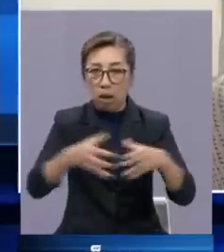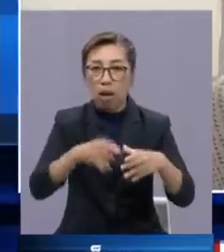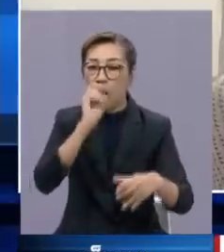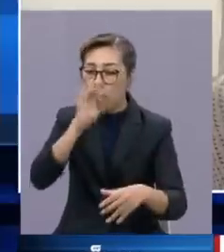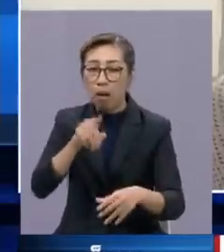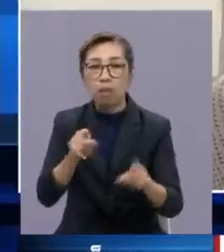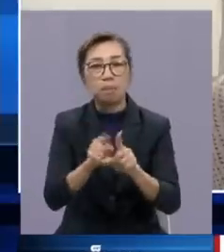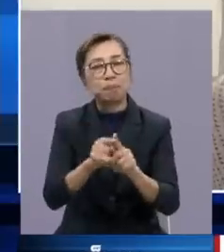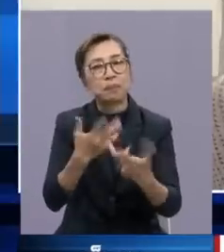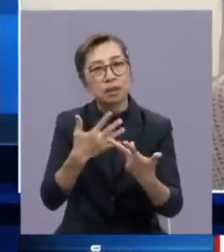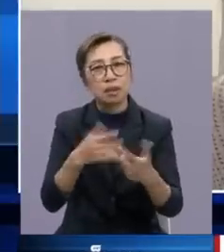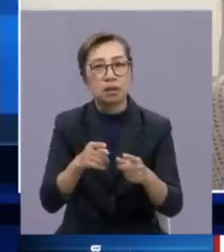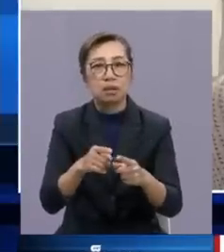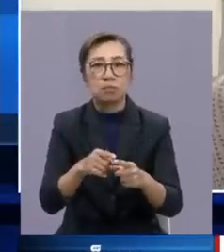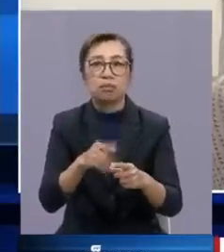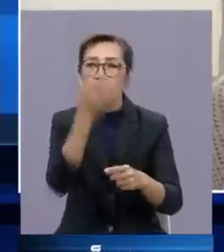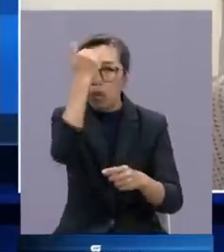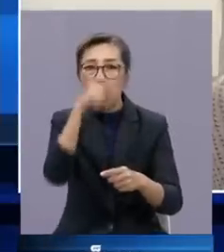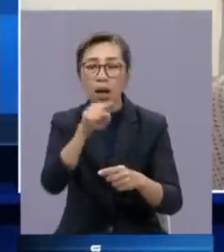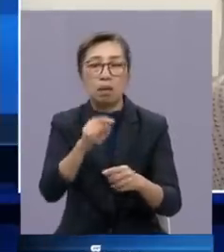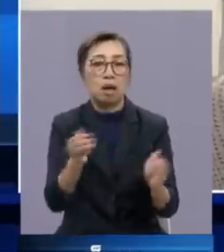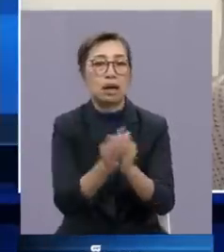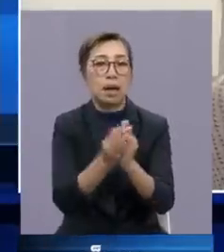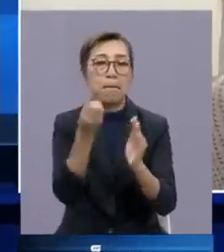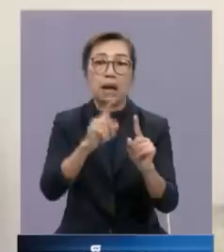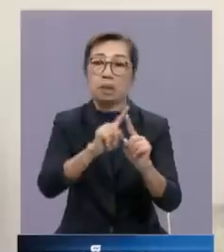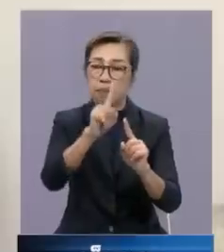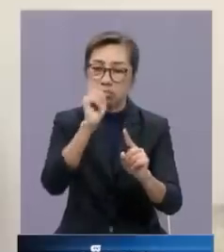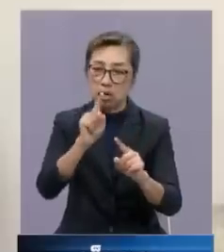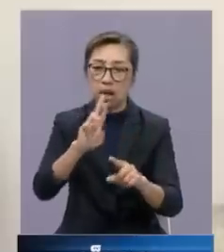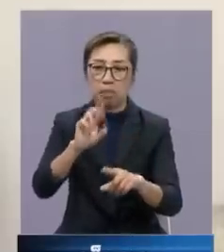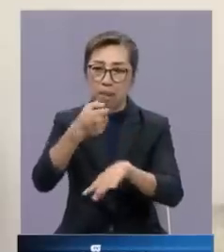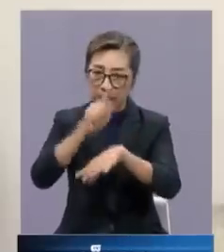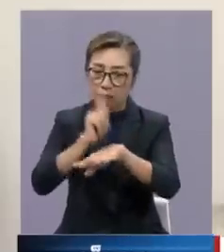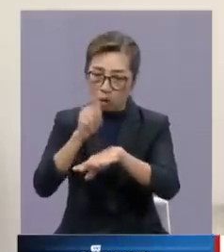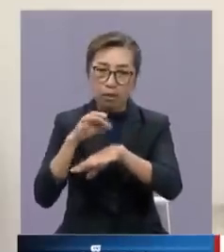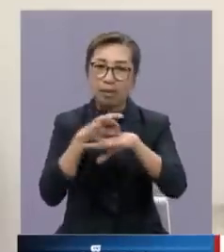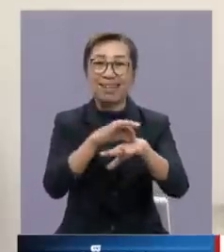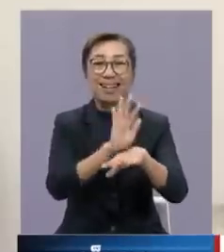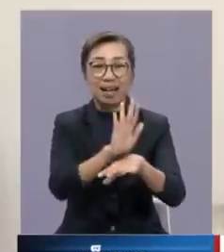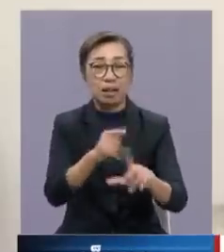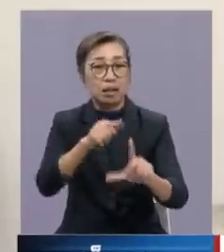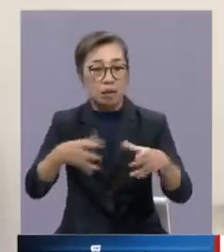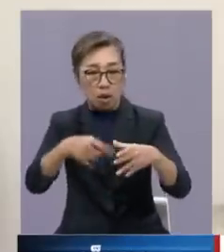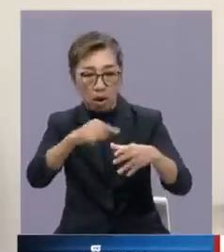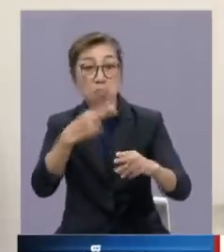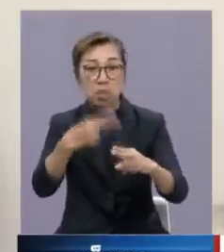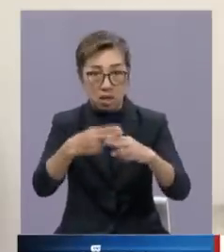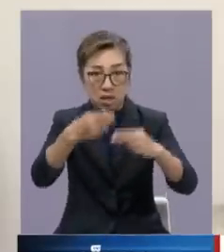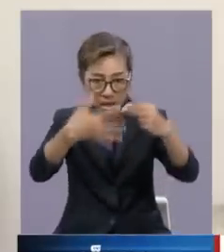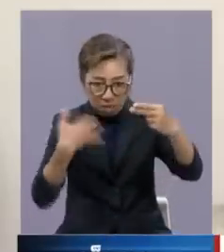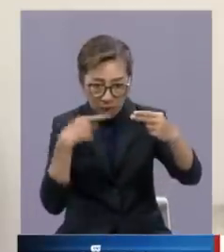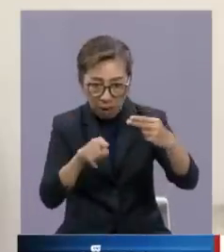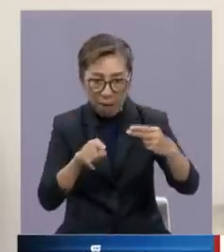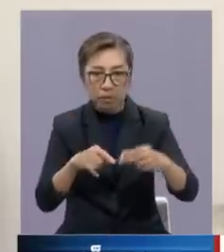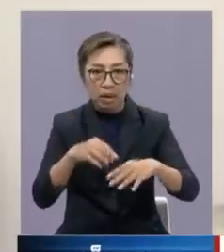กลทั้งเรื่องของตามคันลองใช่ไหมครับพักอันดับหนึ่งอะไรก็ว่าไปรวมไปถึงความเคลื่อนไหวล่าสุดเองที่ในส่วนของพักเขามีรายชื่อออกมาแล้วนะว่าใคร